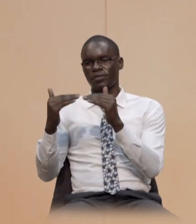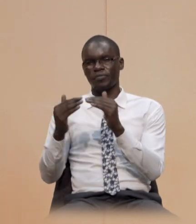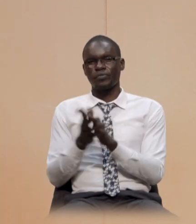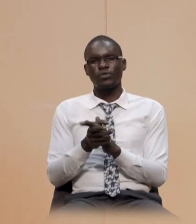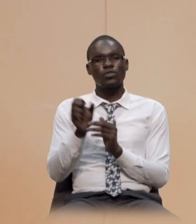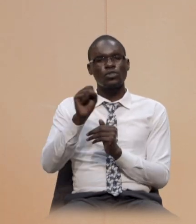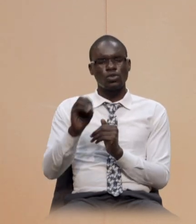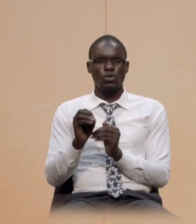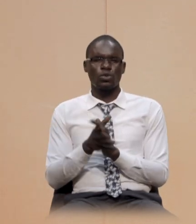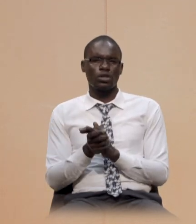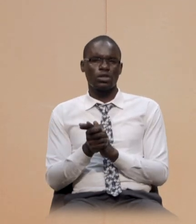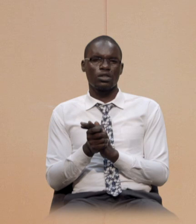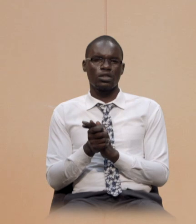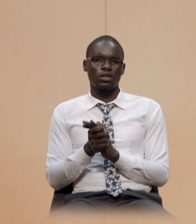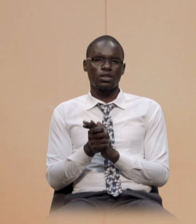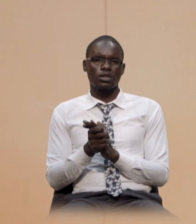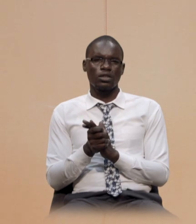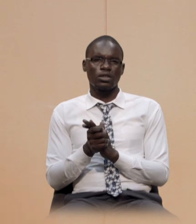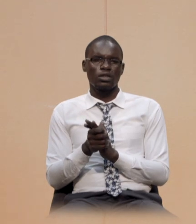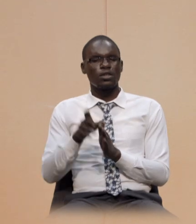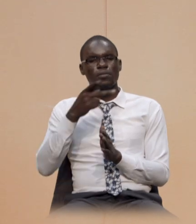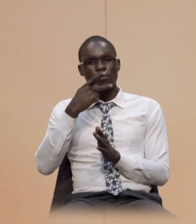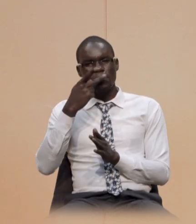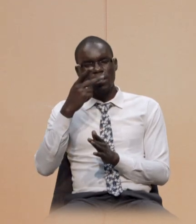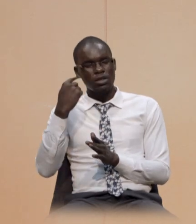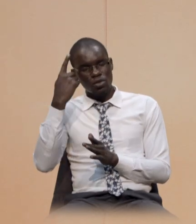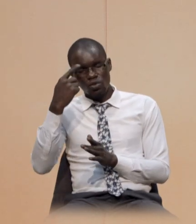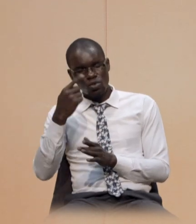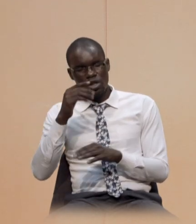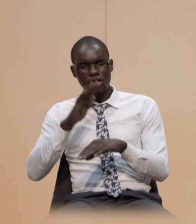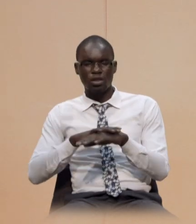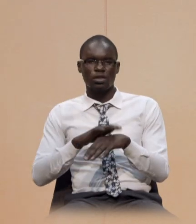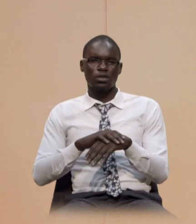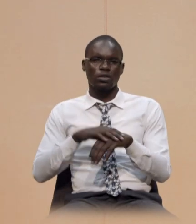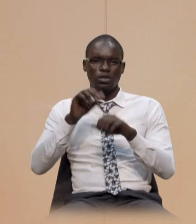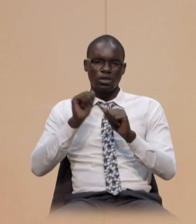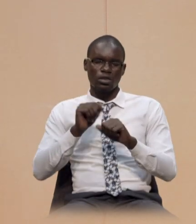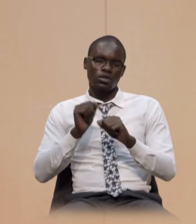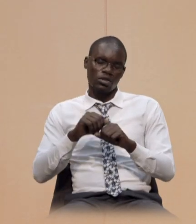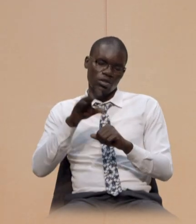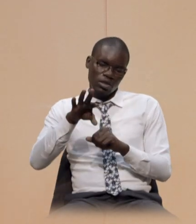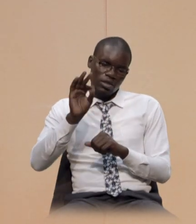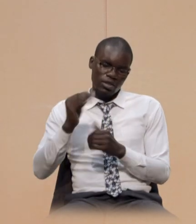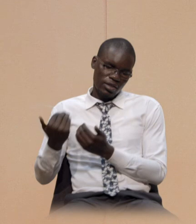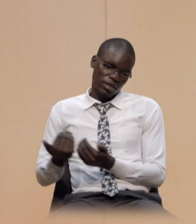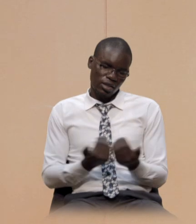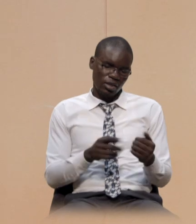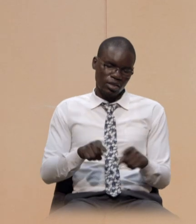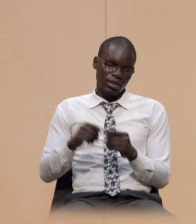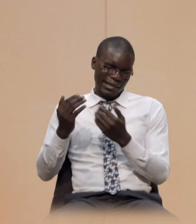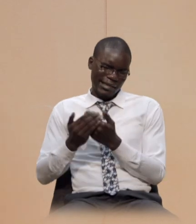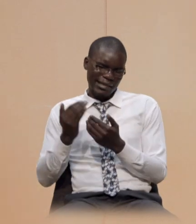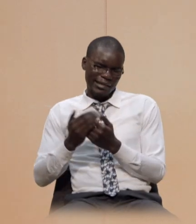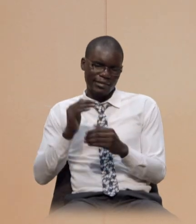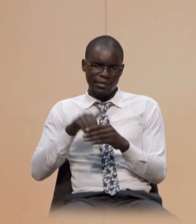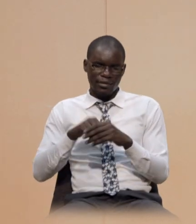Na kwa hivyo, parents, wazazi walio wazuri, ni wale ambao wanachukua watoto hawa na kuwalea kwa